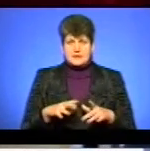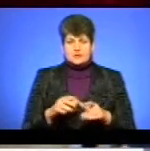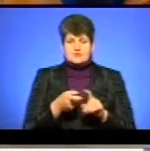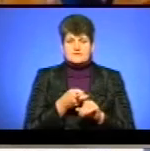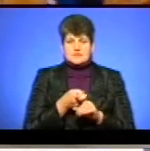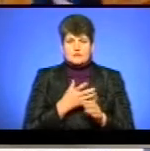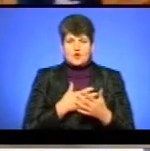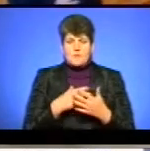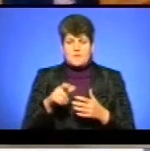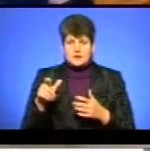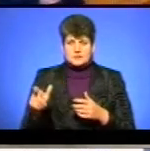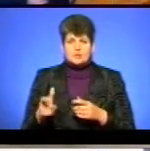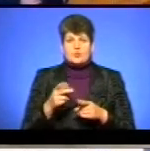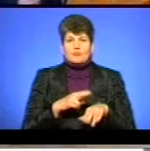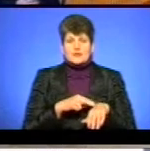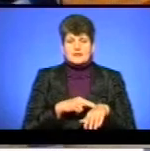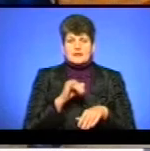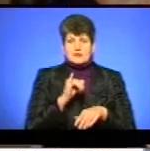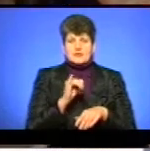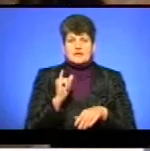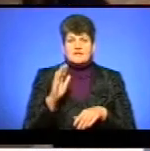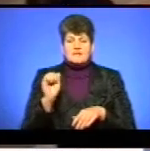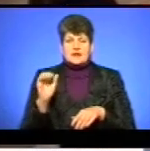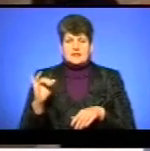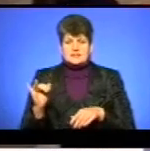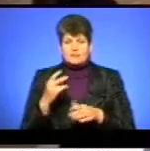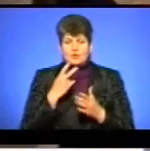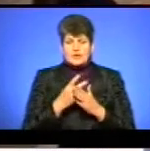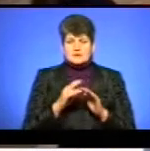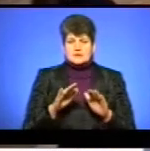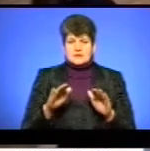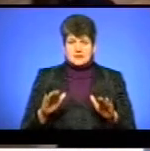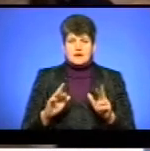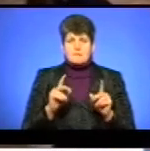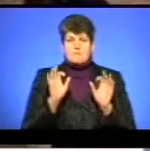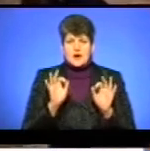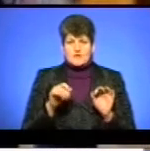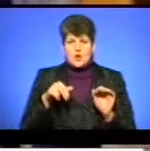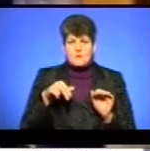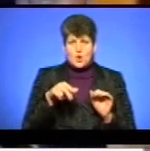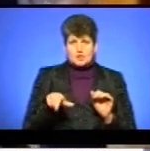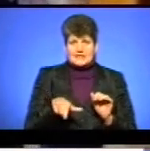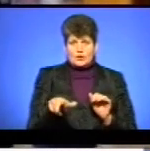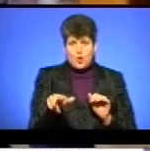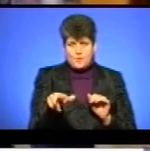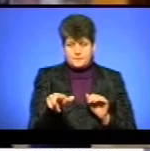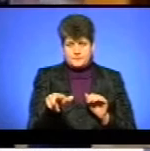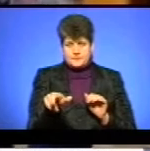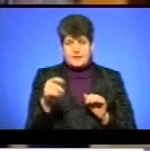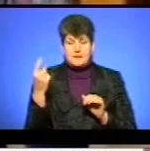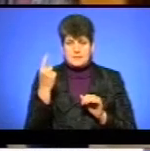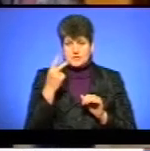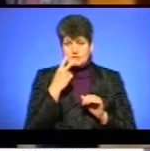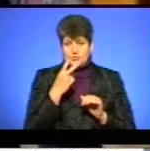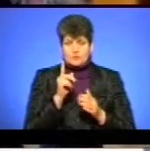громадськістю управління патрульної поліції Ігор Івасів в ігровій формі показує дітям, як правильно переходити дорогу. Перший погляд має